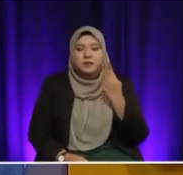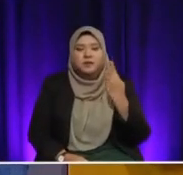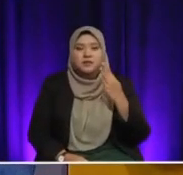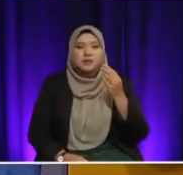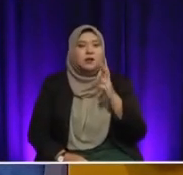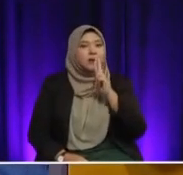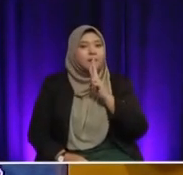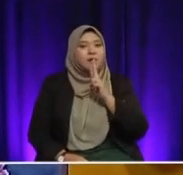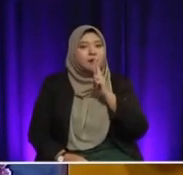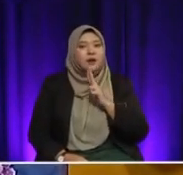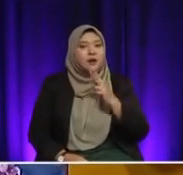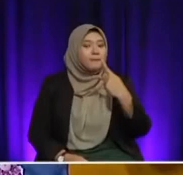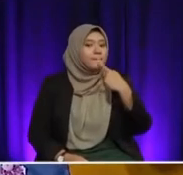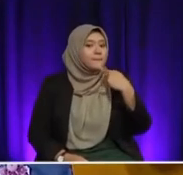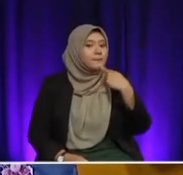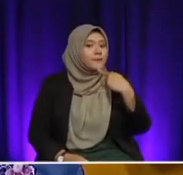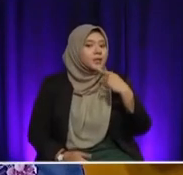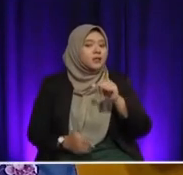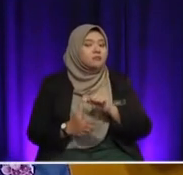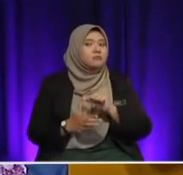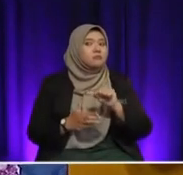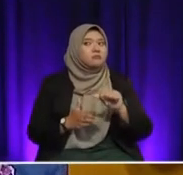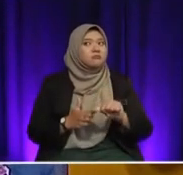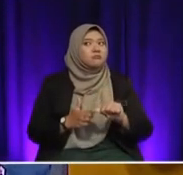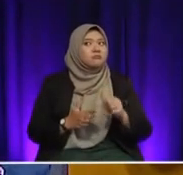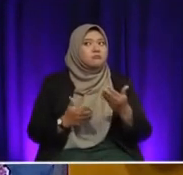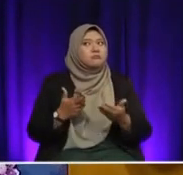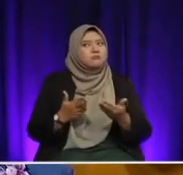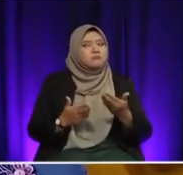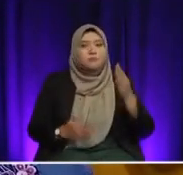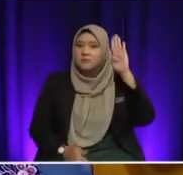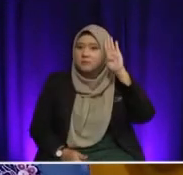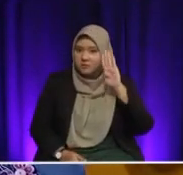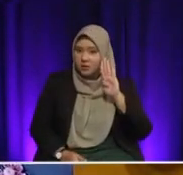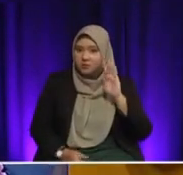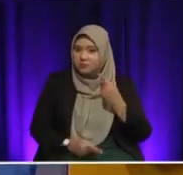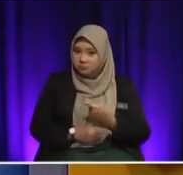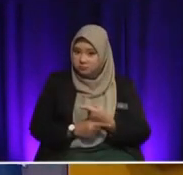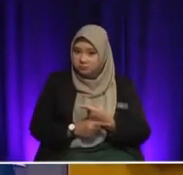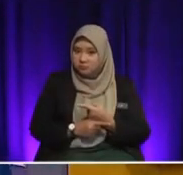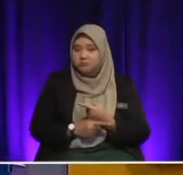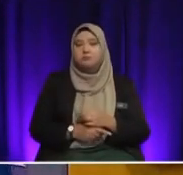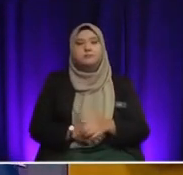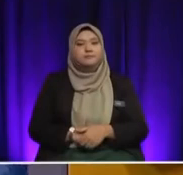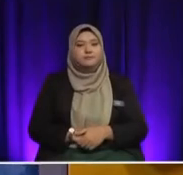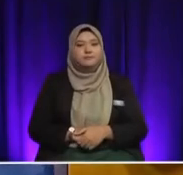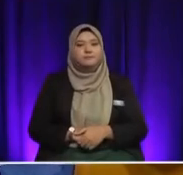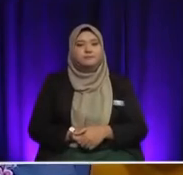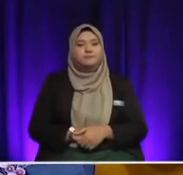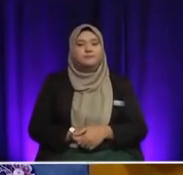Lepas tu kita tengok halus dan padat. Lepas tu kita pastikan kita nak rasa dia